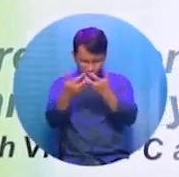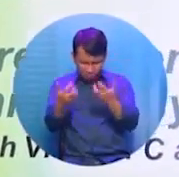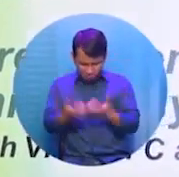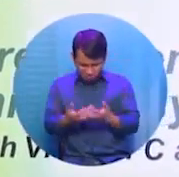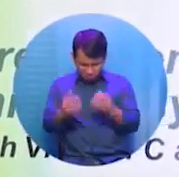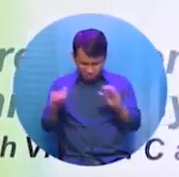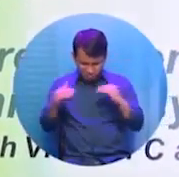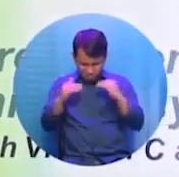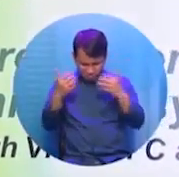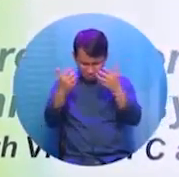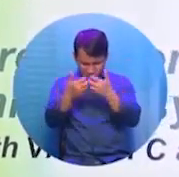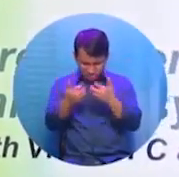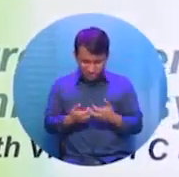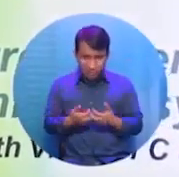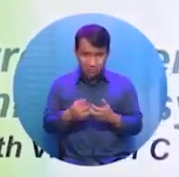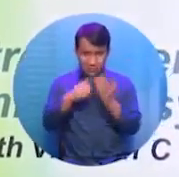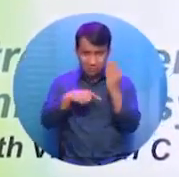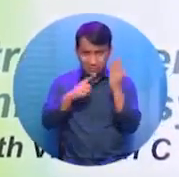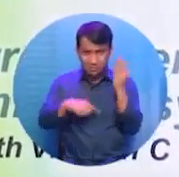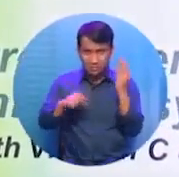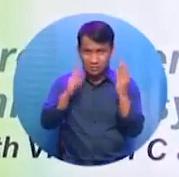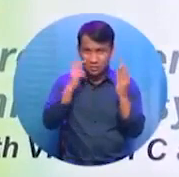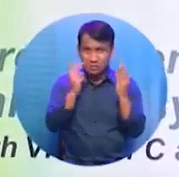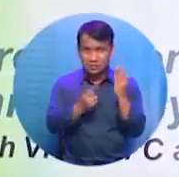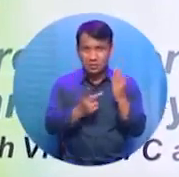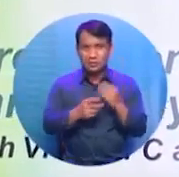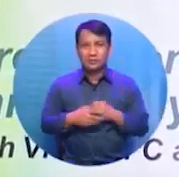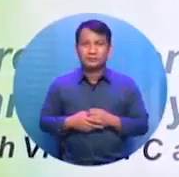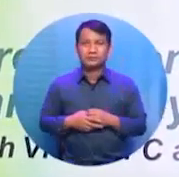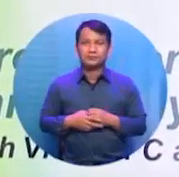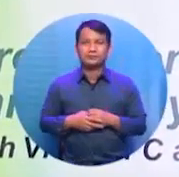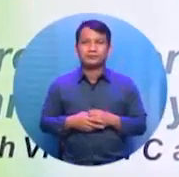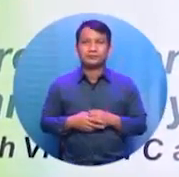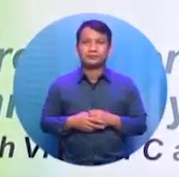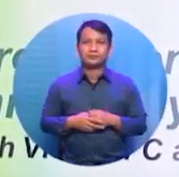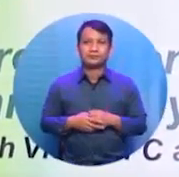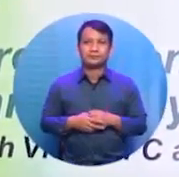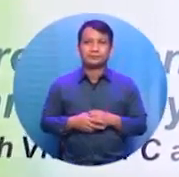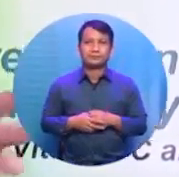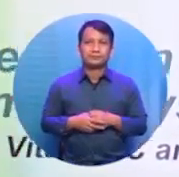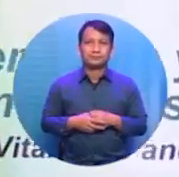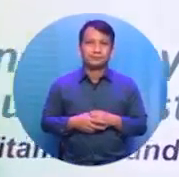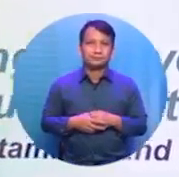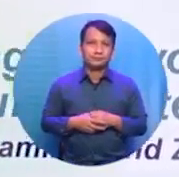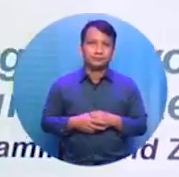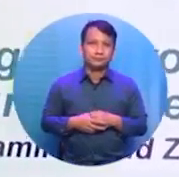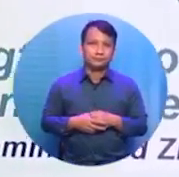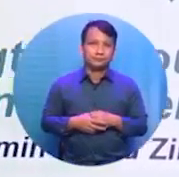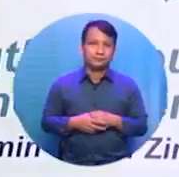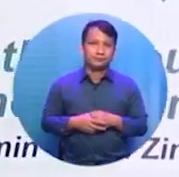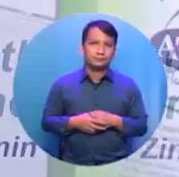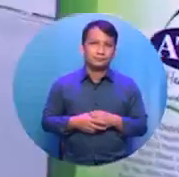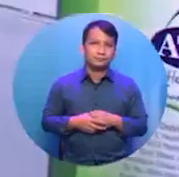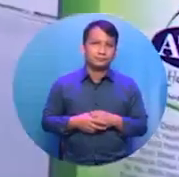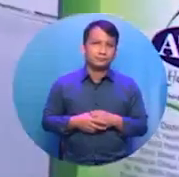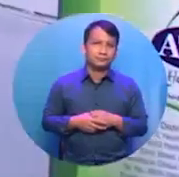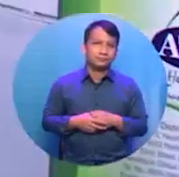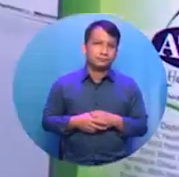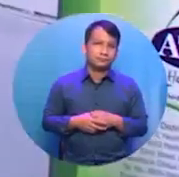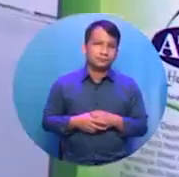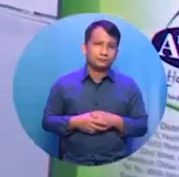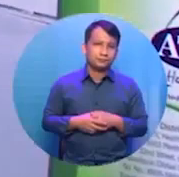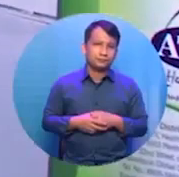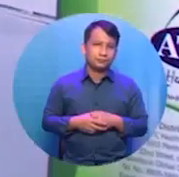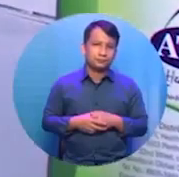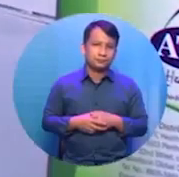magkapareho? Pero na-check nyo na. Ah, okay. Na-check nyo? O, ako, Lunes na Lunes, huwag kayo maging